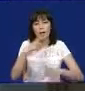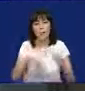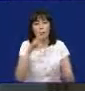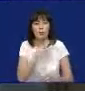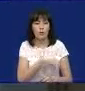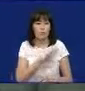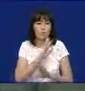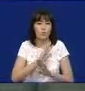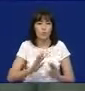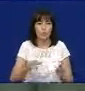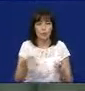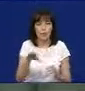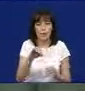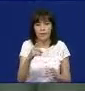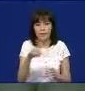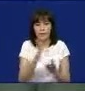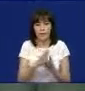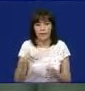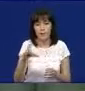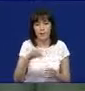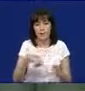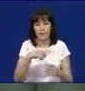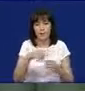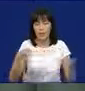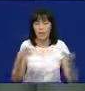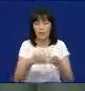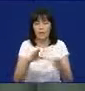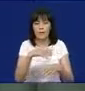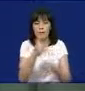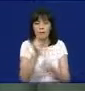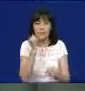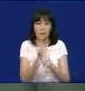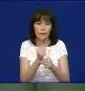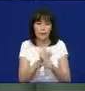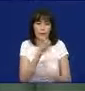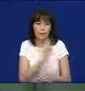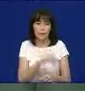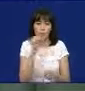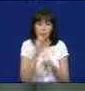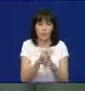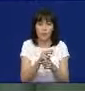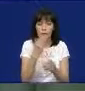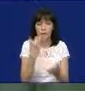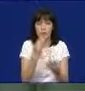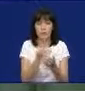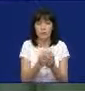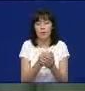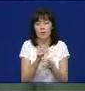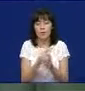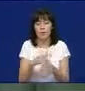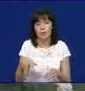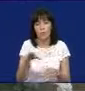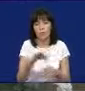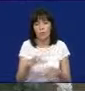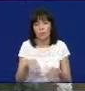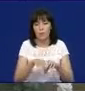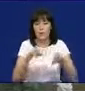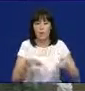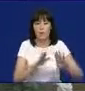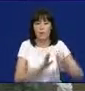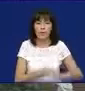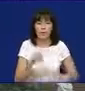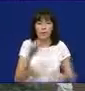көрінбейді. Асқар Мырзахметов аудандық кәсіпкерлік бөлімінің басшысын атқарып отырған қызметінен босатуды тапсырды. Облыс әкімінің орынбасары Сапарбек